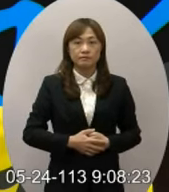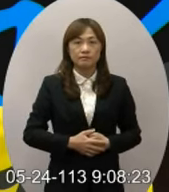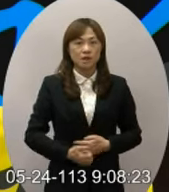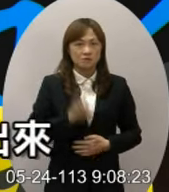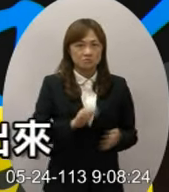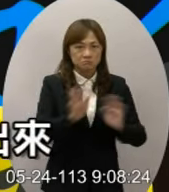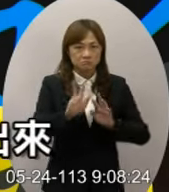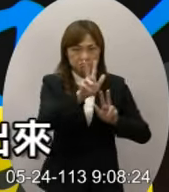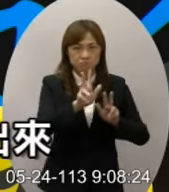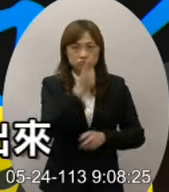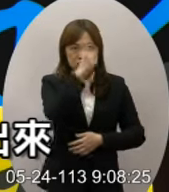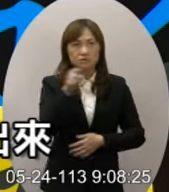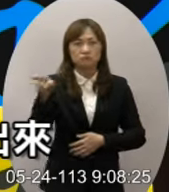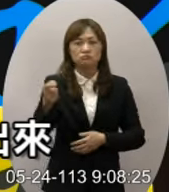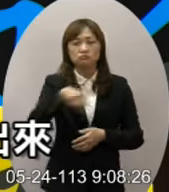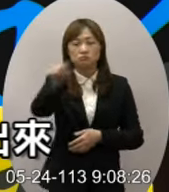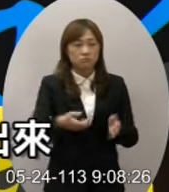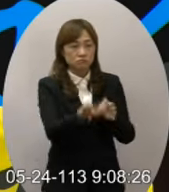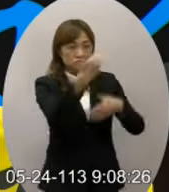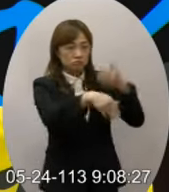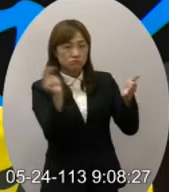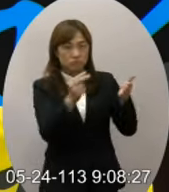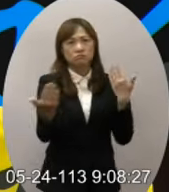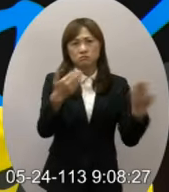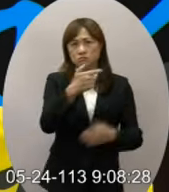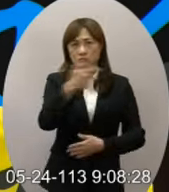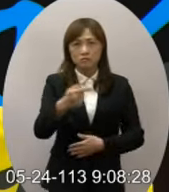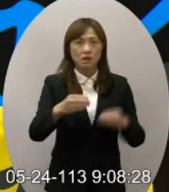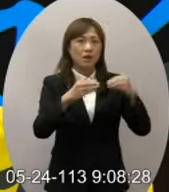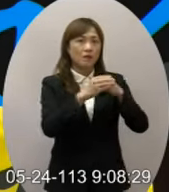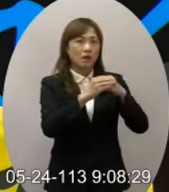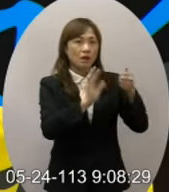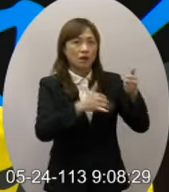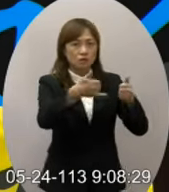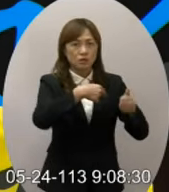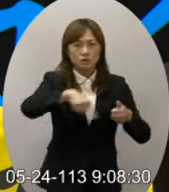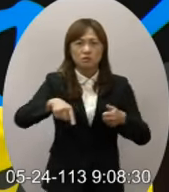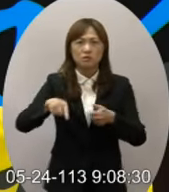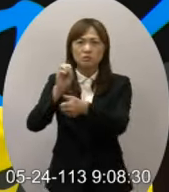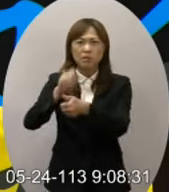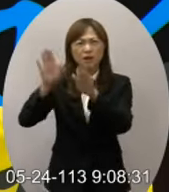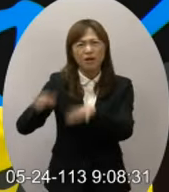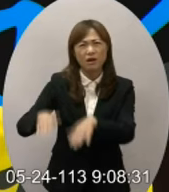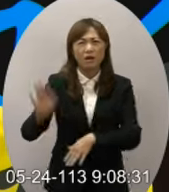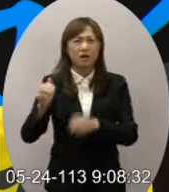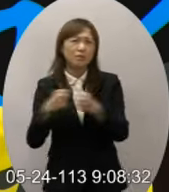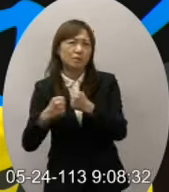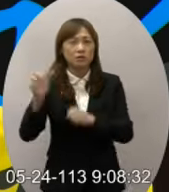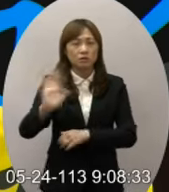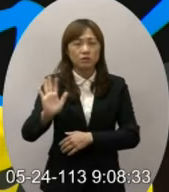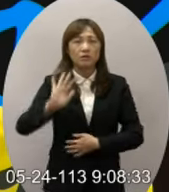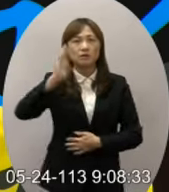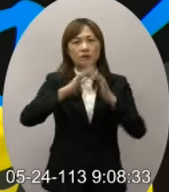真相只有一个。刚刚大家从画面很清楚的看得出来，麦玉珍是去欠价的。结果，民进